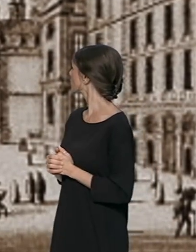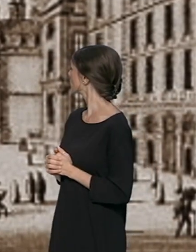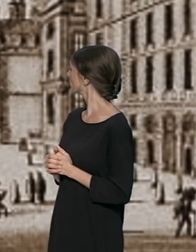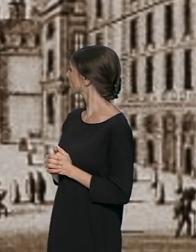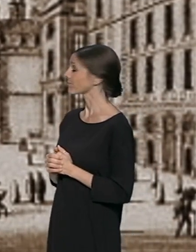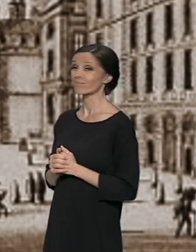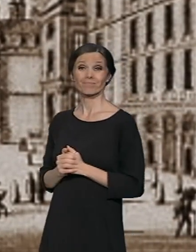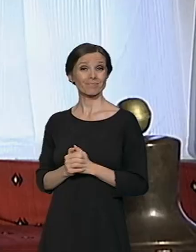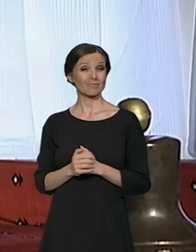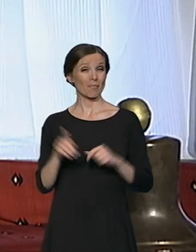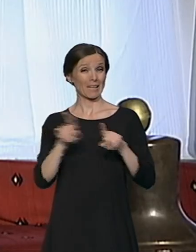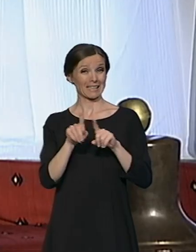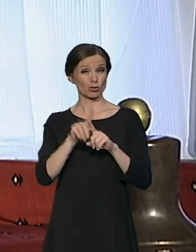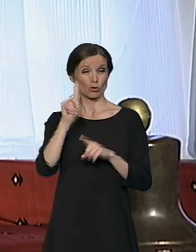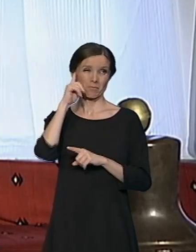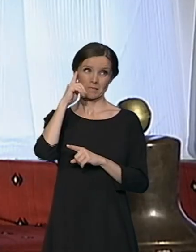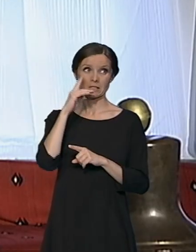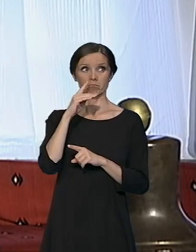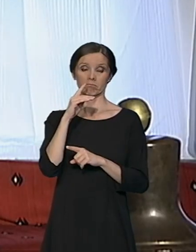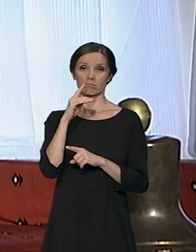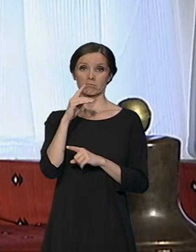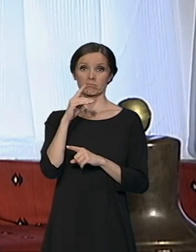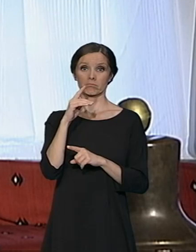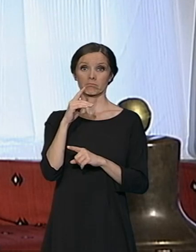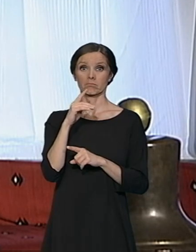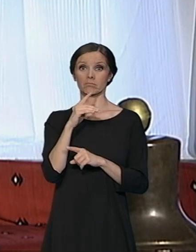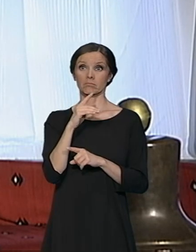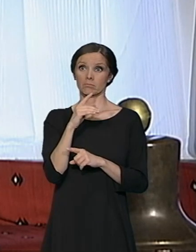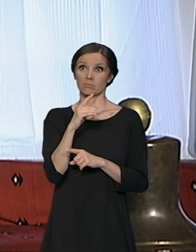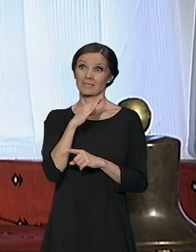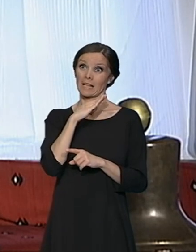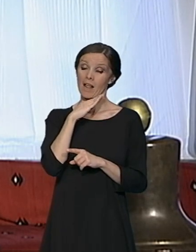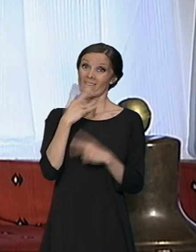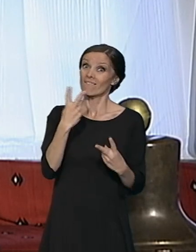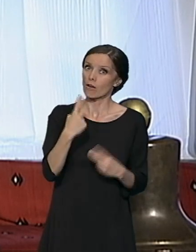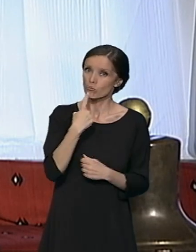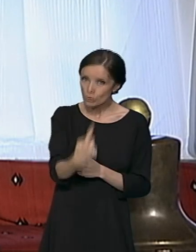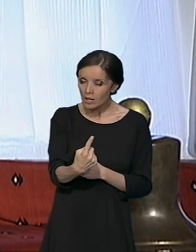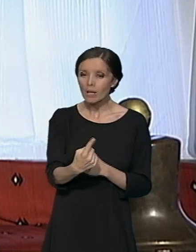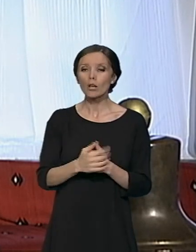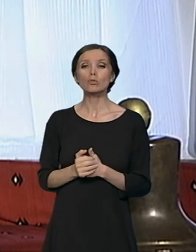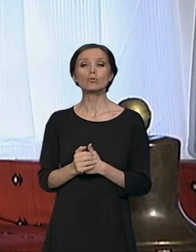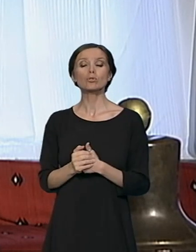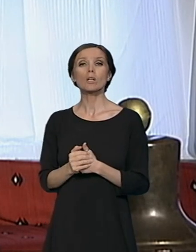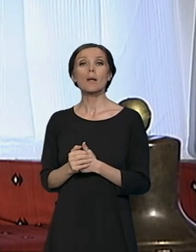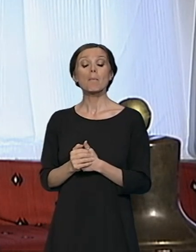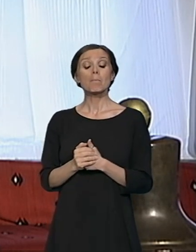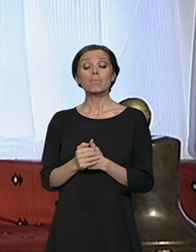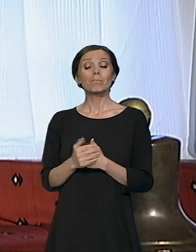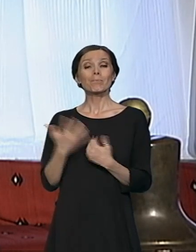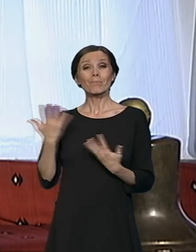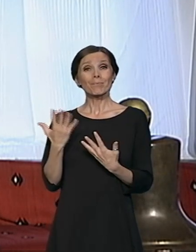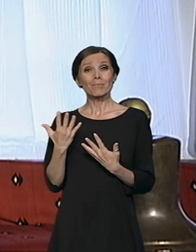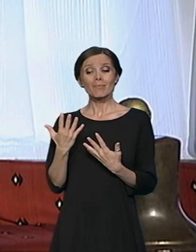Ono što mislim takođe da je radi ovog vremena vredno pomenuti, to je da